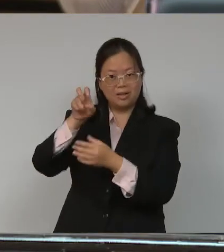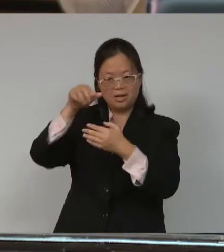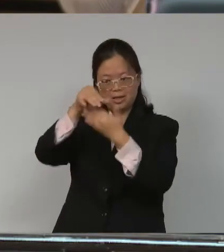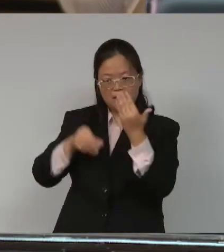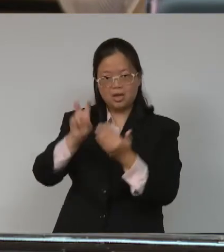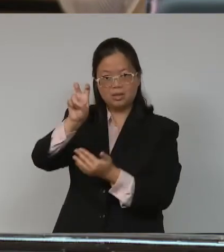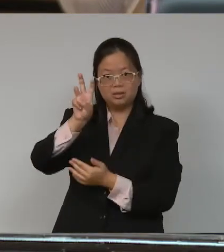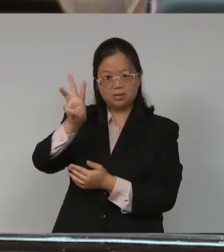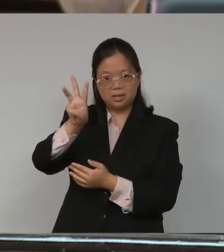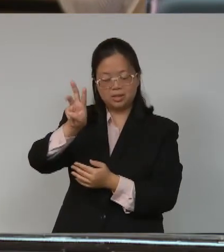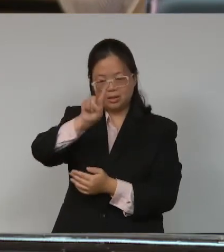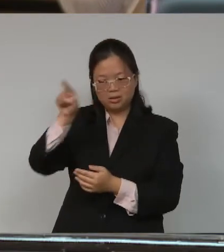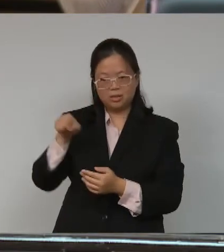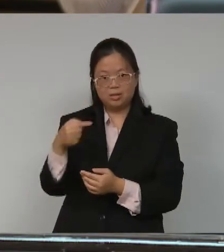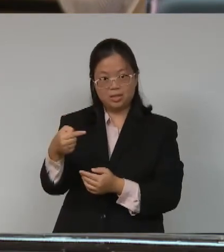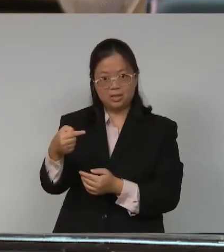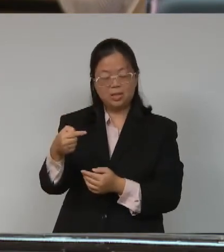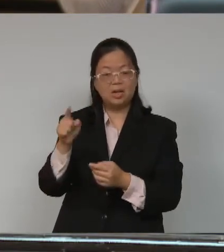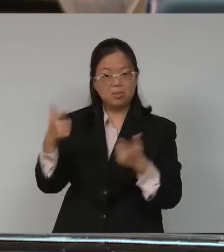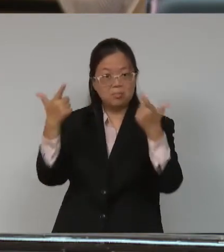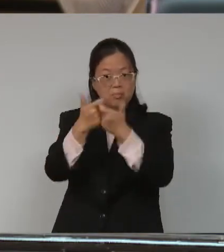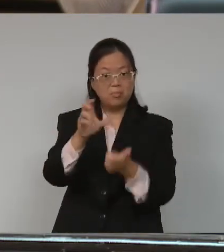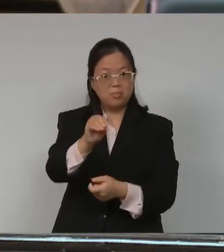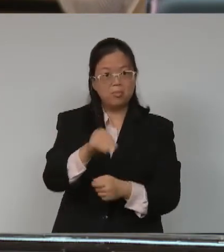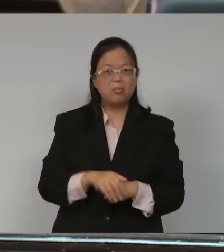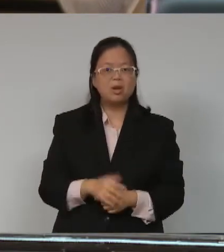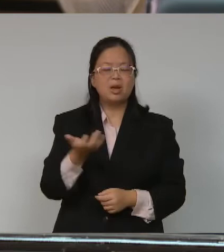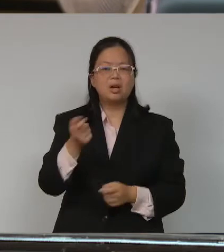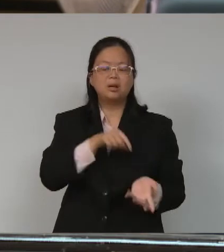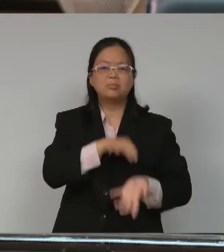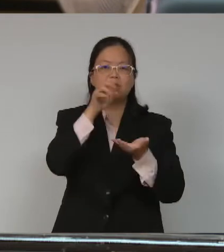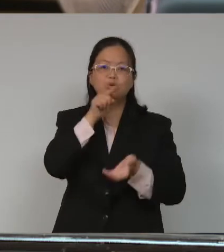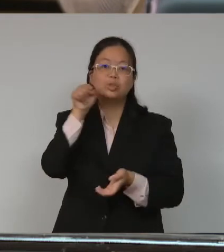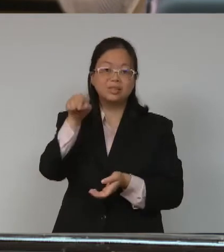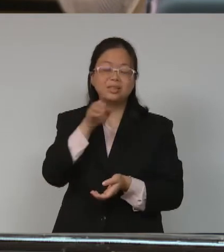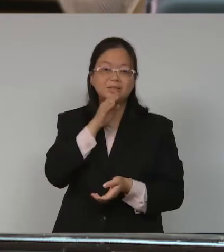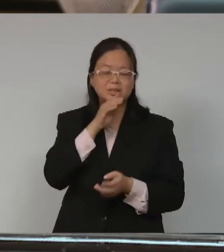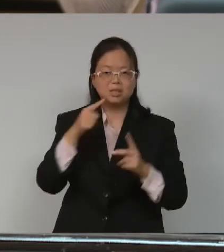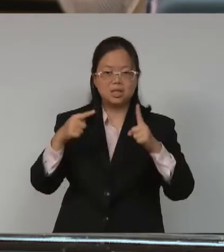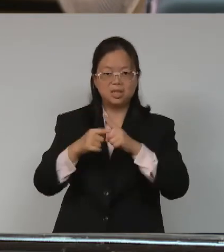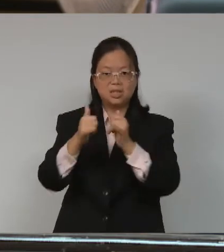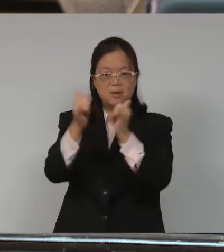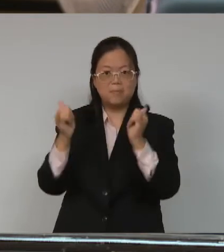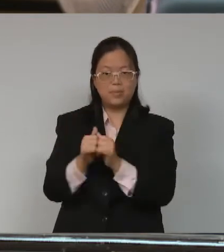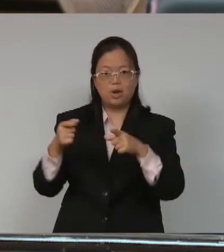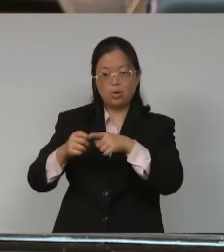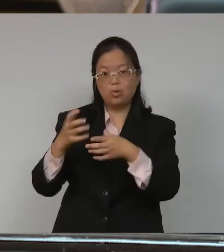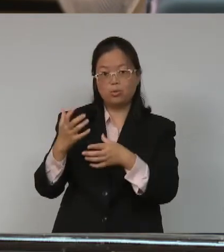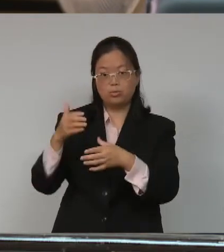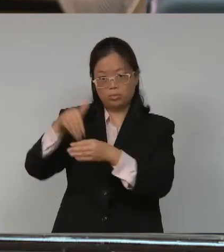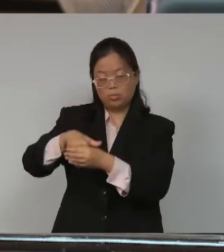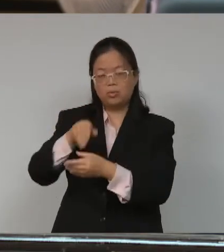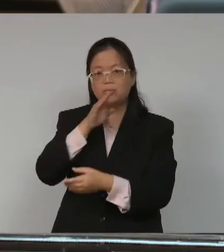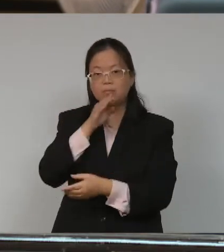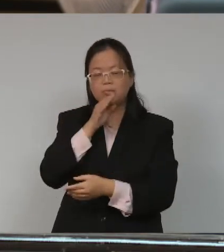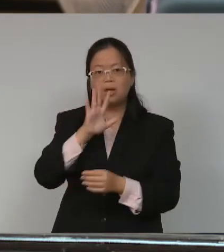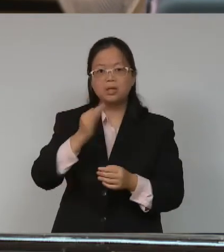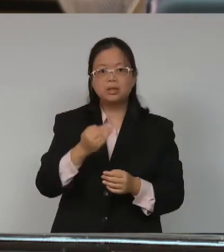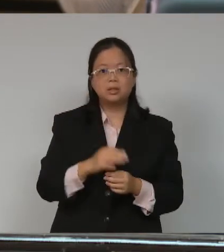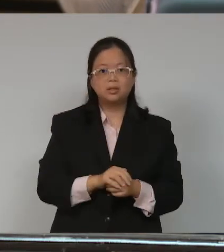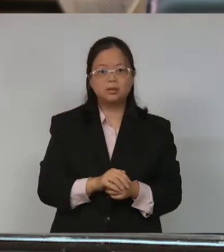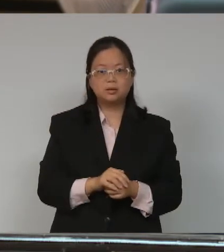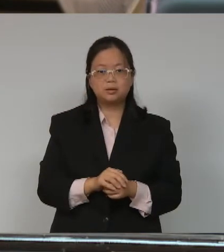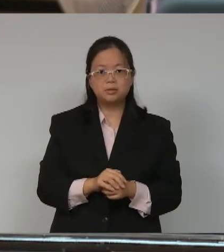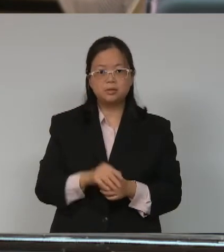教授特别提到23条第一项是人民的公投，但是我们从本法15条第一项呢，立法院